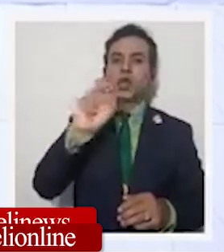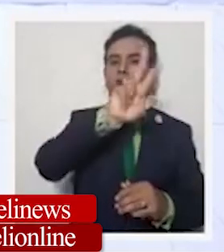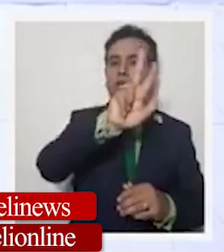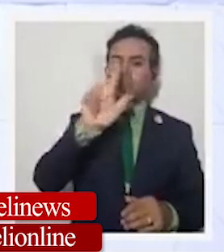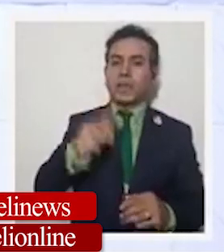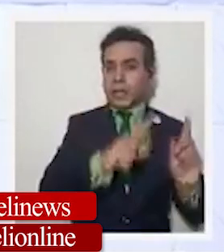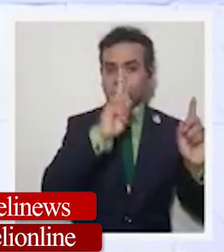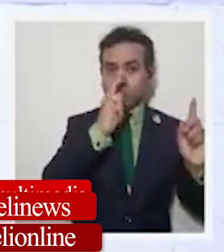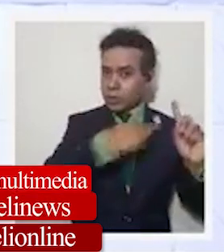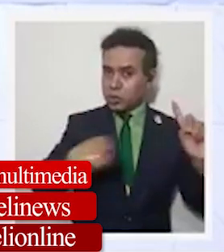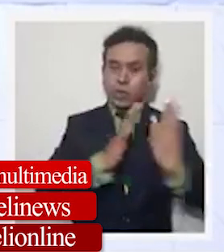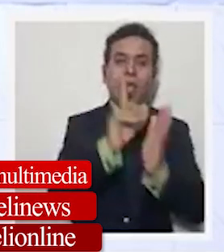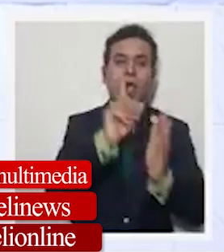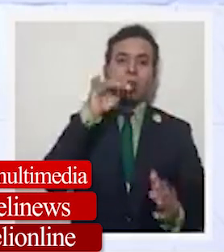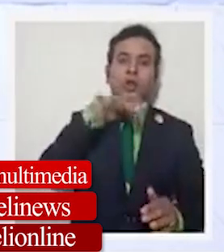ছাড় পেয়েছেন